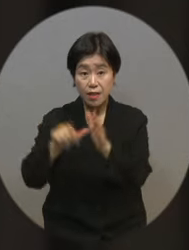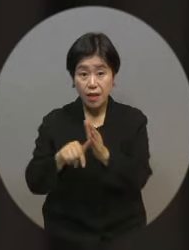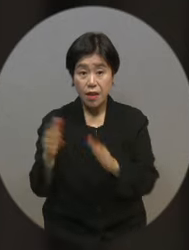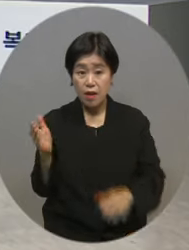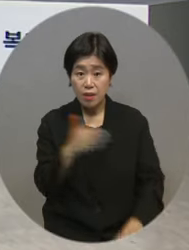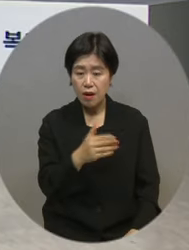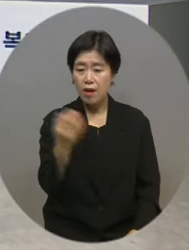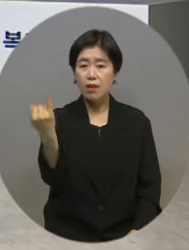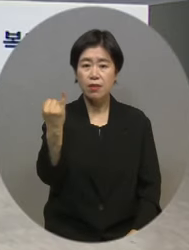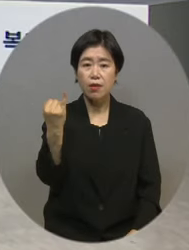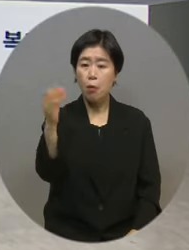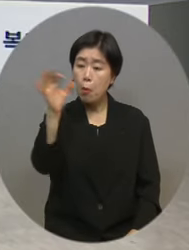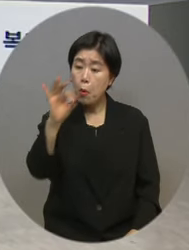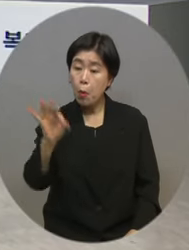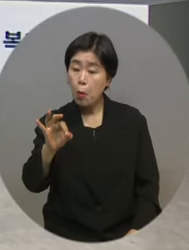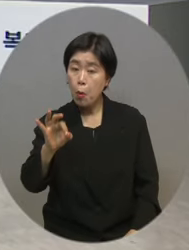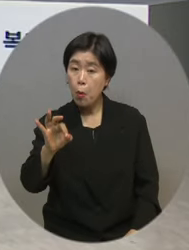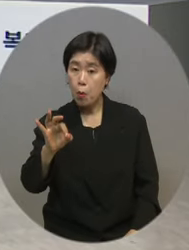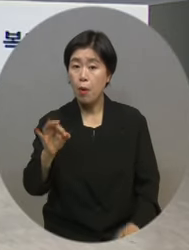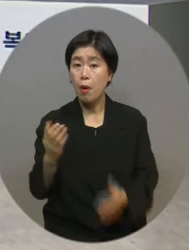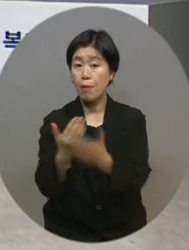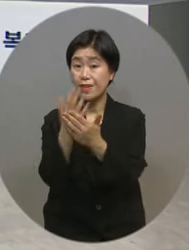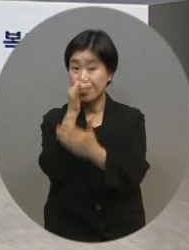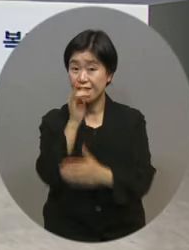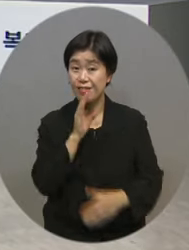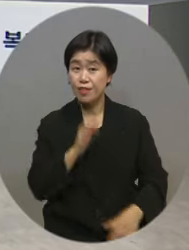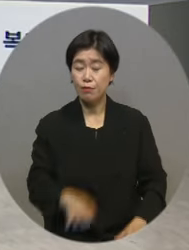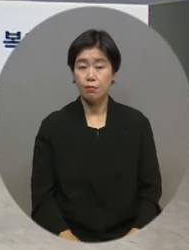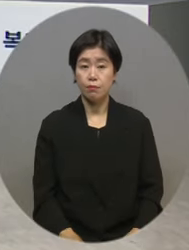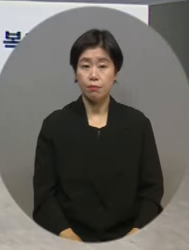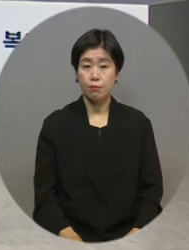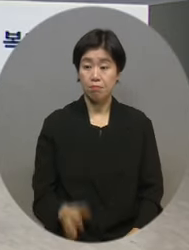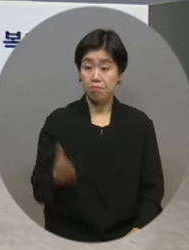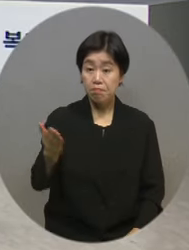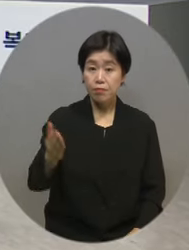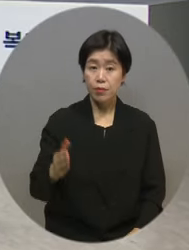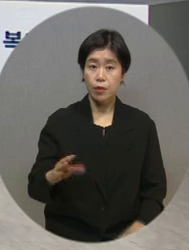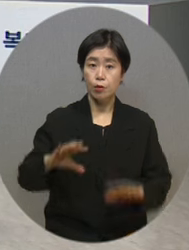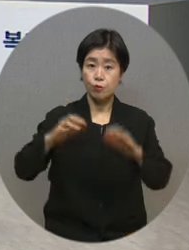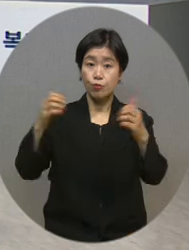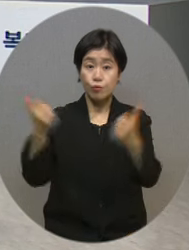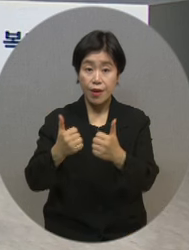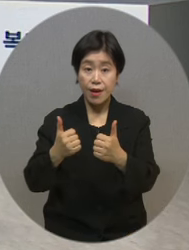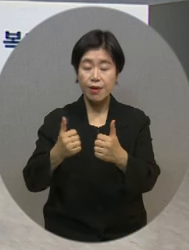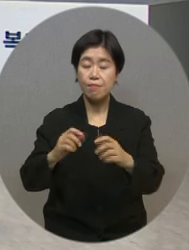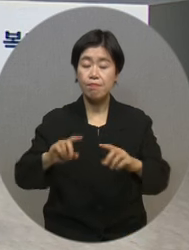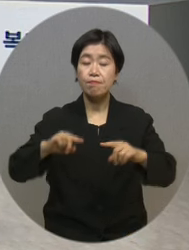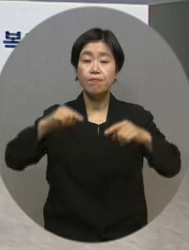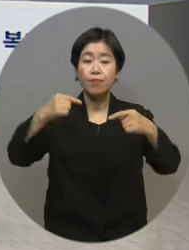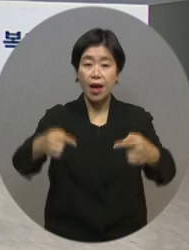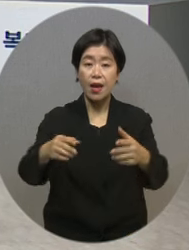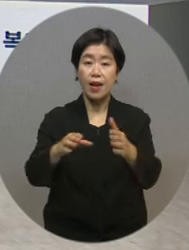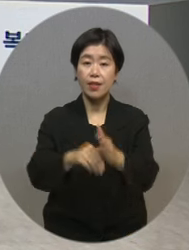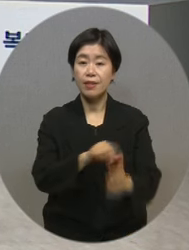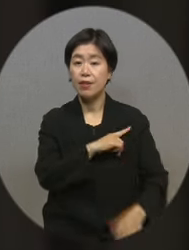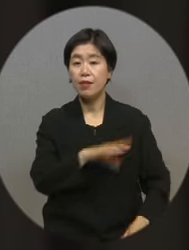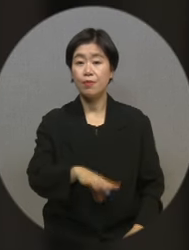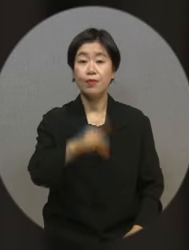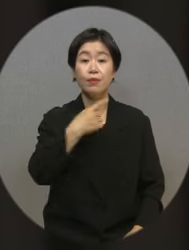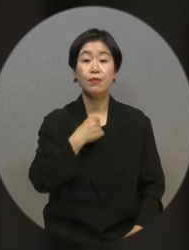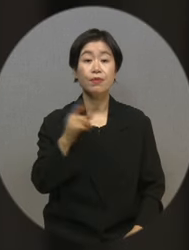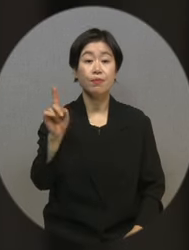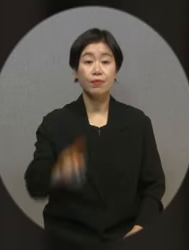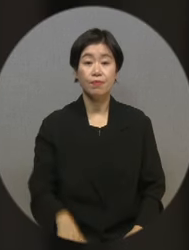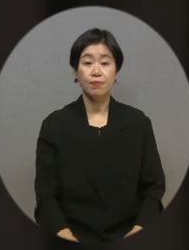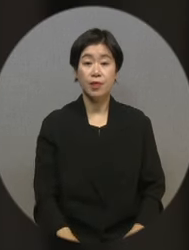올라가기 시작했죠. 좀 민감한 겁니다. 이제 국회에 들어가면은 가장 먼저 하시고 싶은 일, 이게 뭔지.